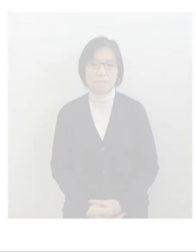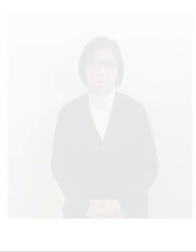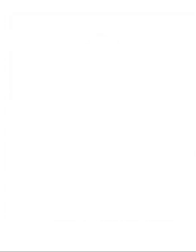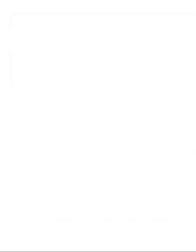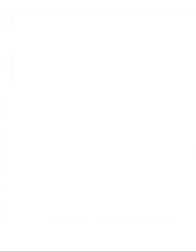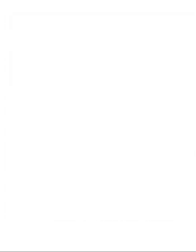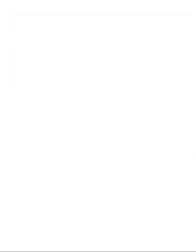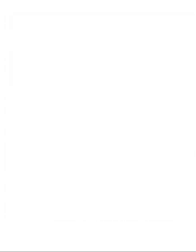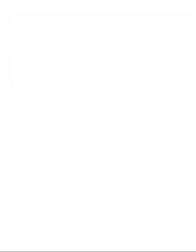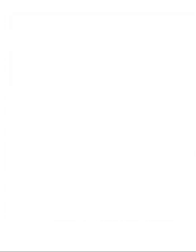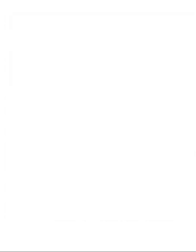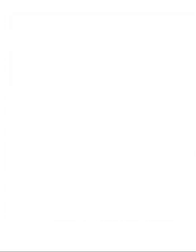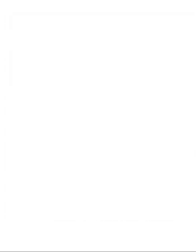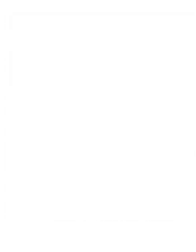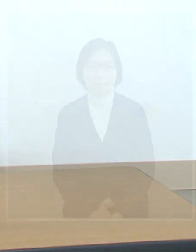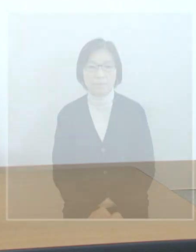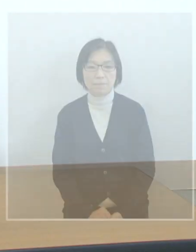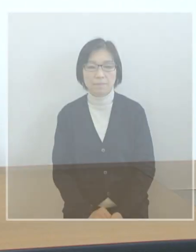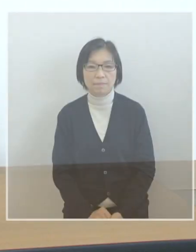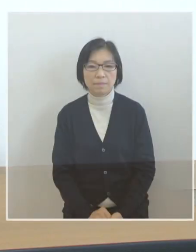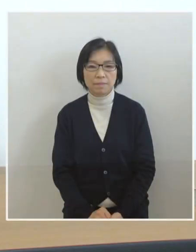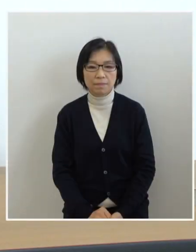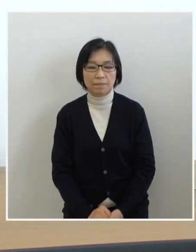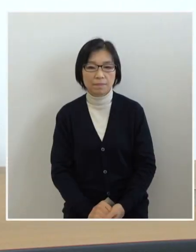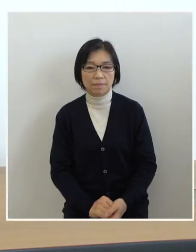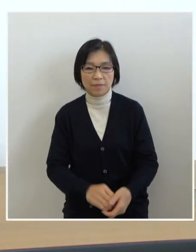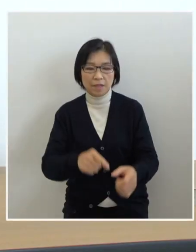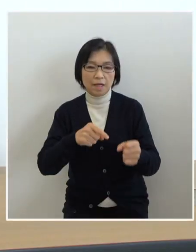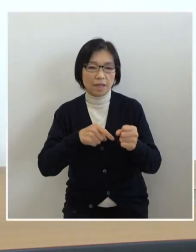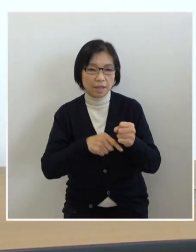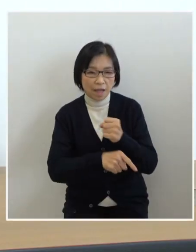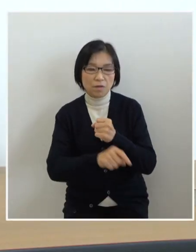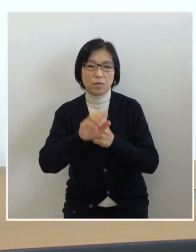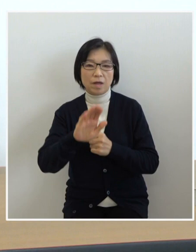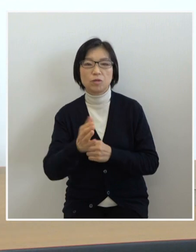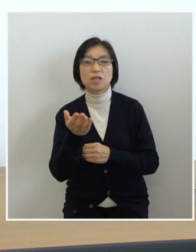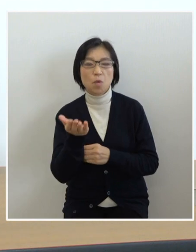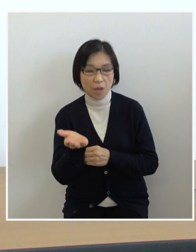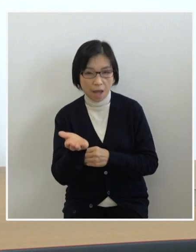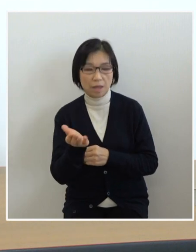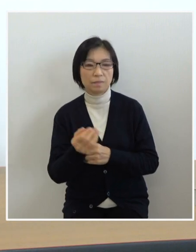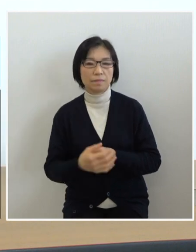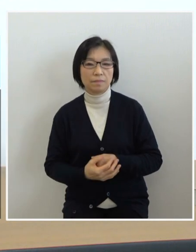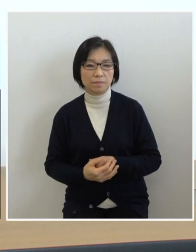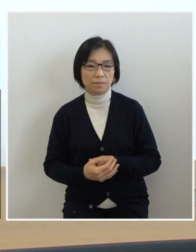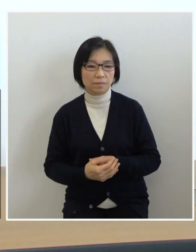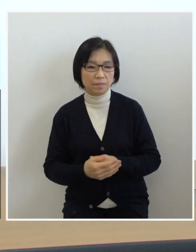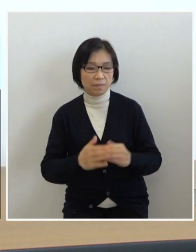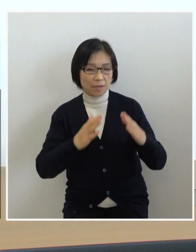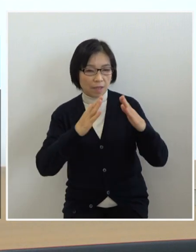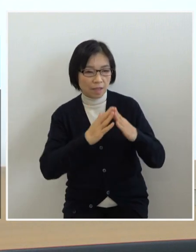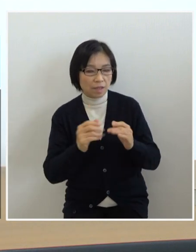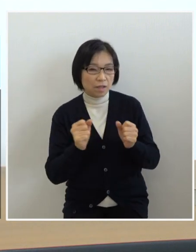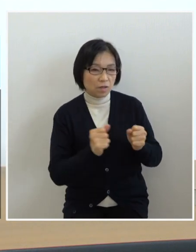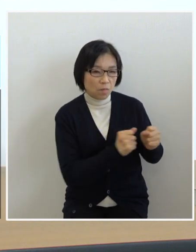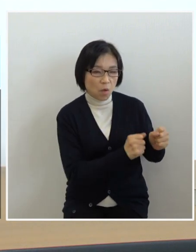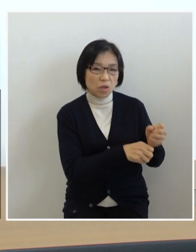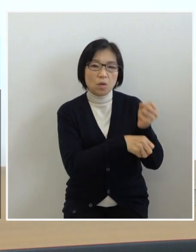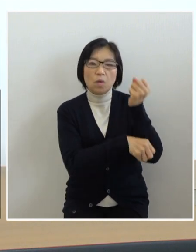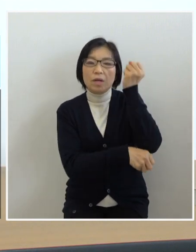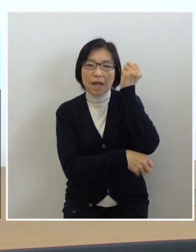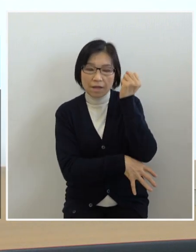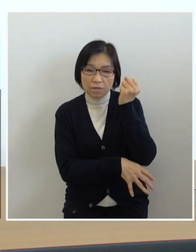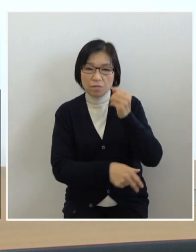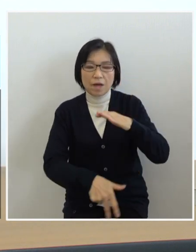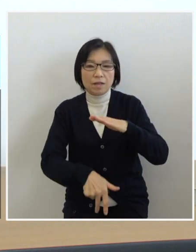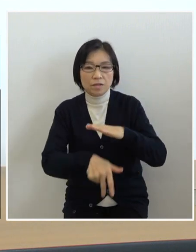原因はあるのでしょうか。 引きこもりの原因はストレ